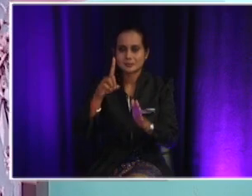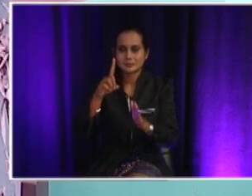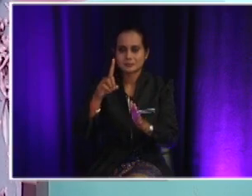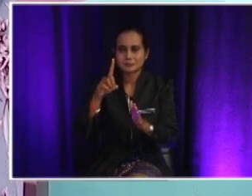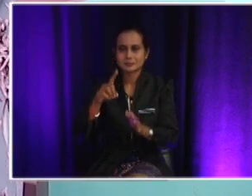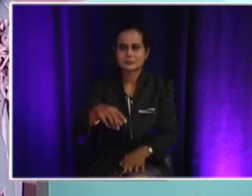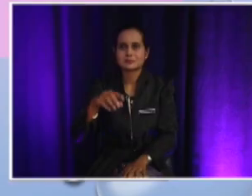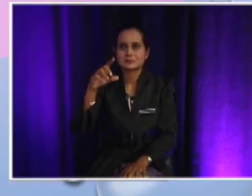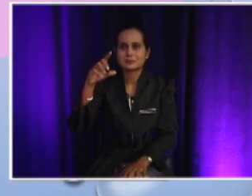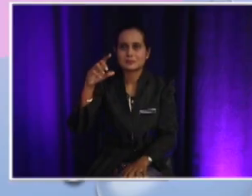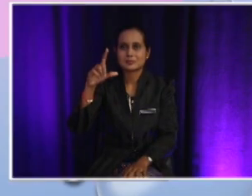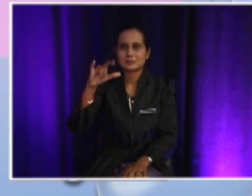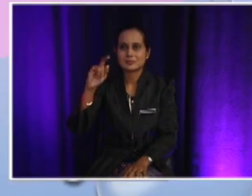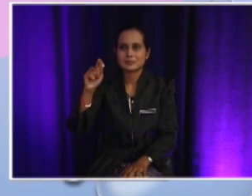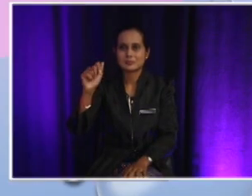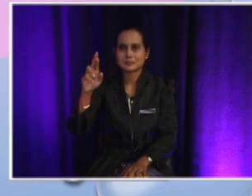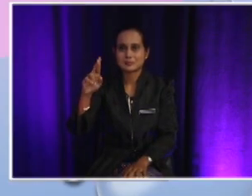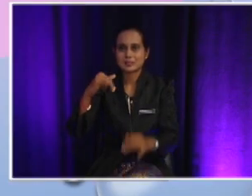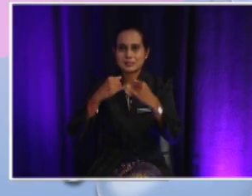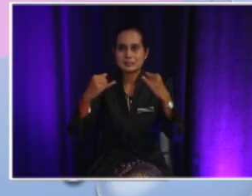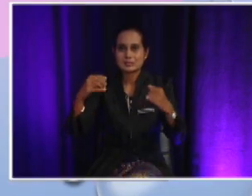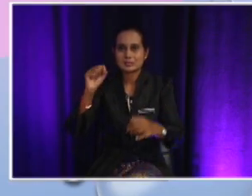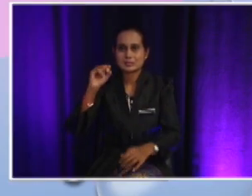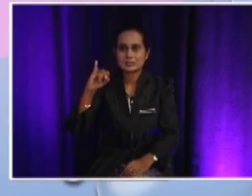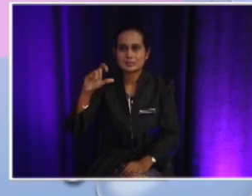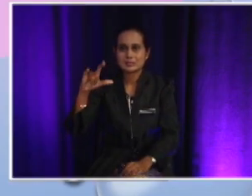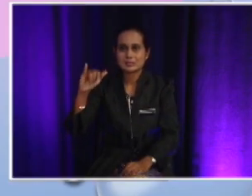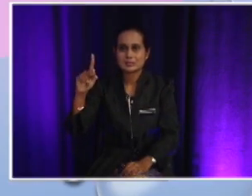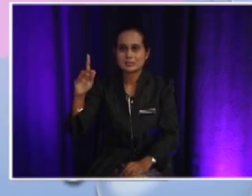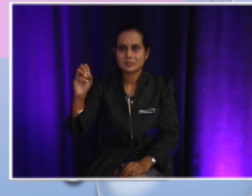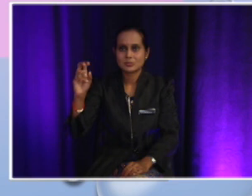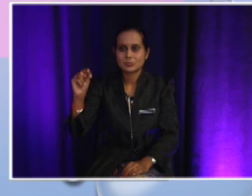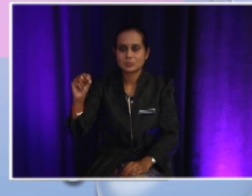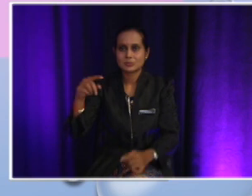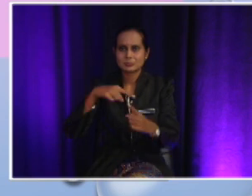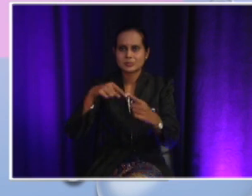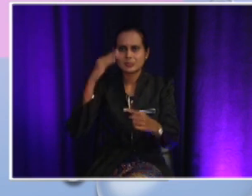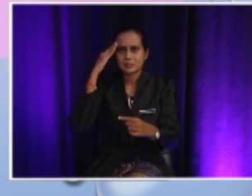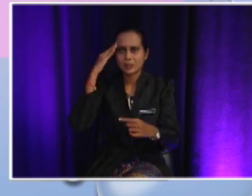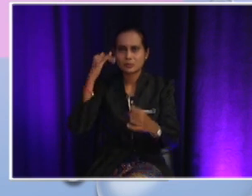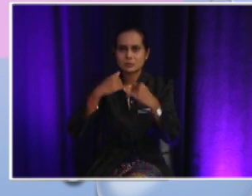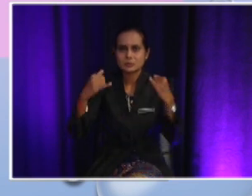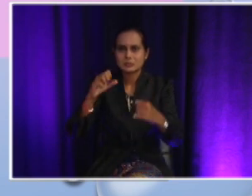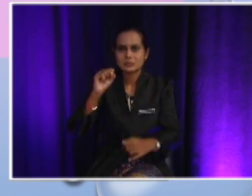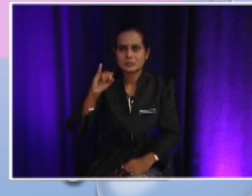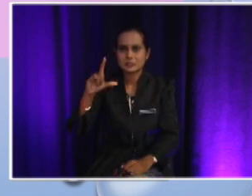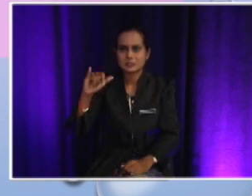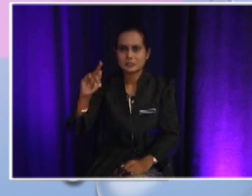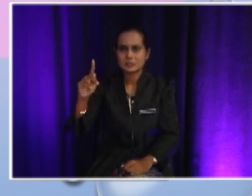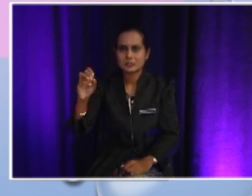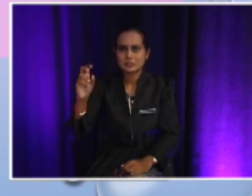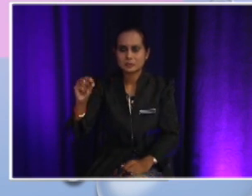jenis silikon. Okey, dia dah terbut dah jenis silikon. So bila kita tahu transistor jenis silikon, saya tak langsung terus